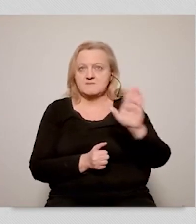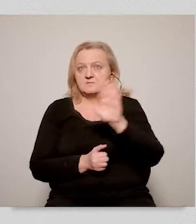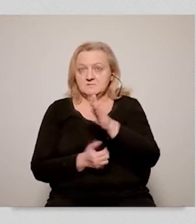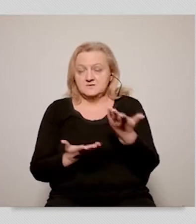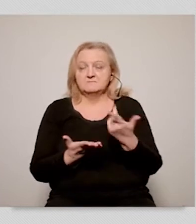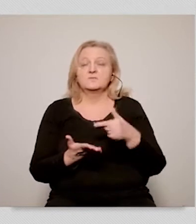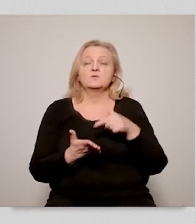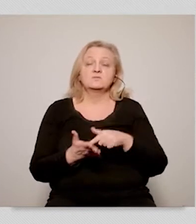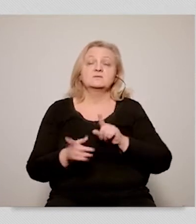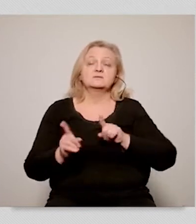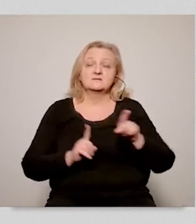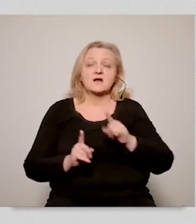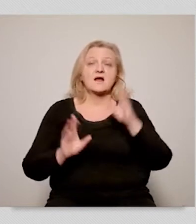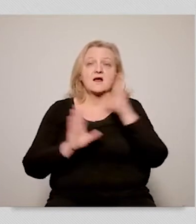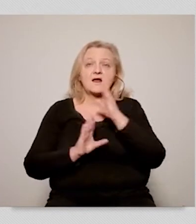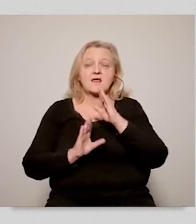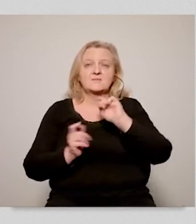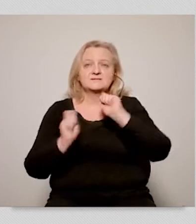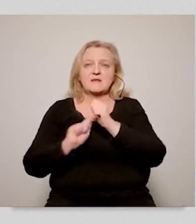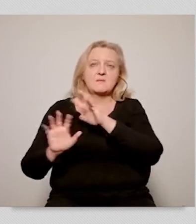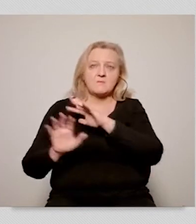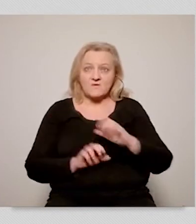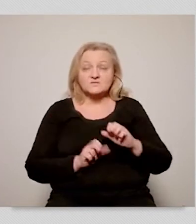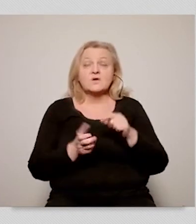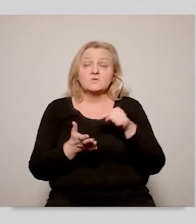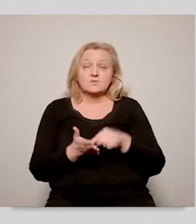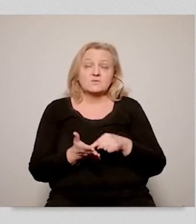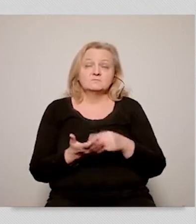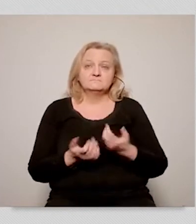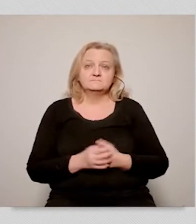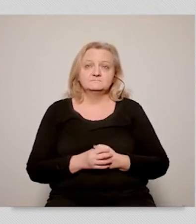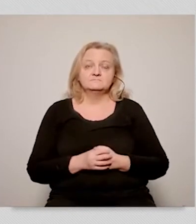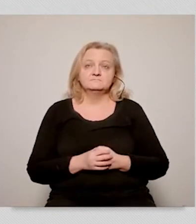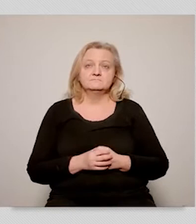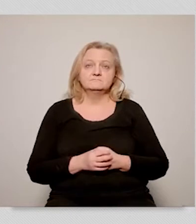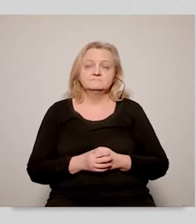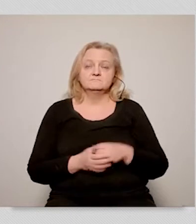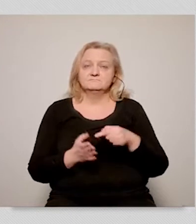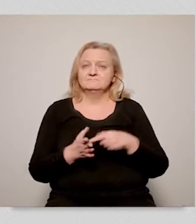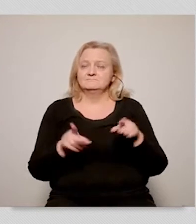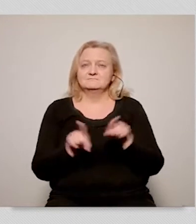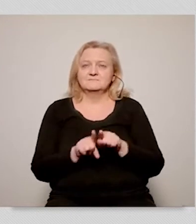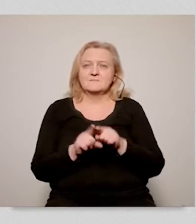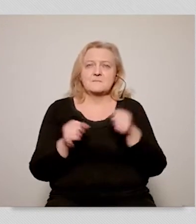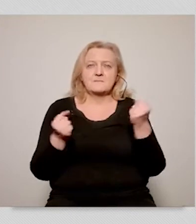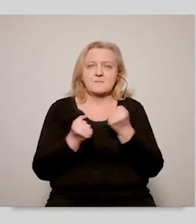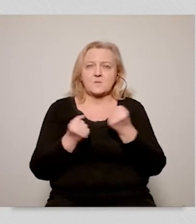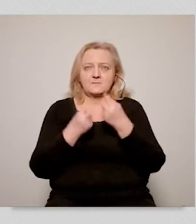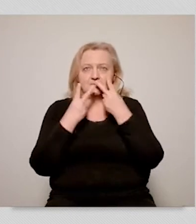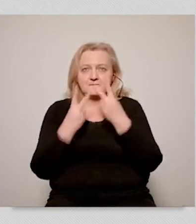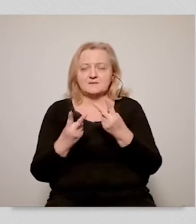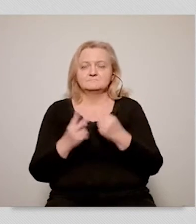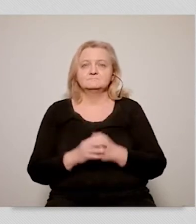zmian klimatycznych, tak bardzo też już coraz mocniej dostrzegamy,